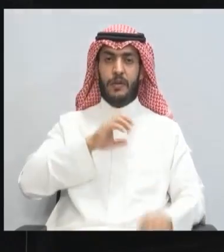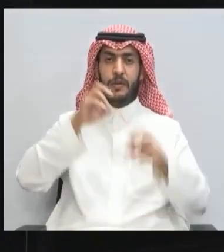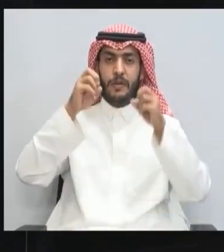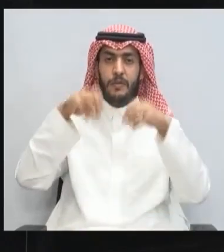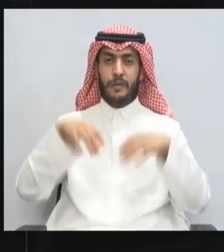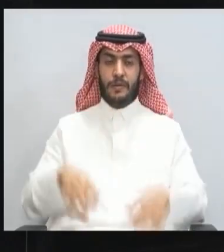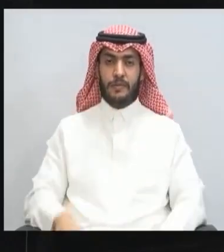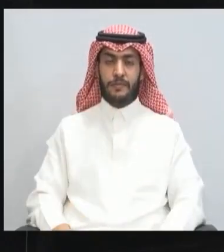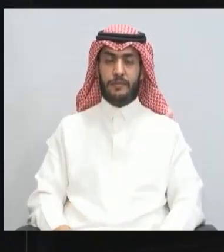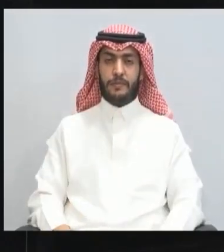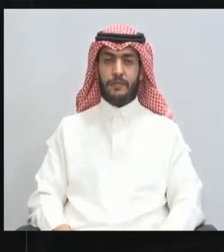ورحمه الله وبركاته